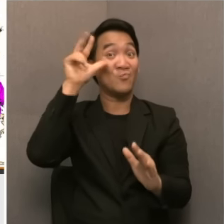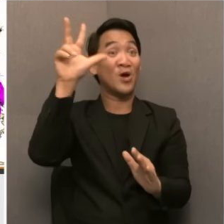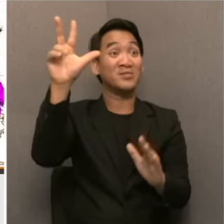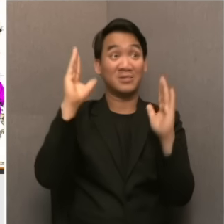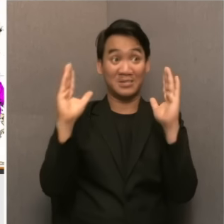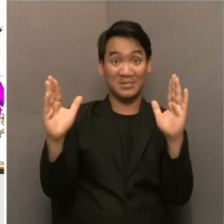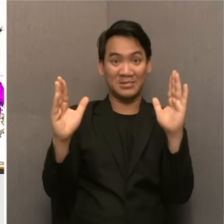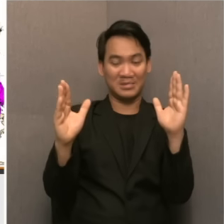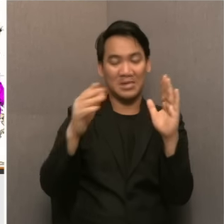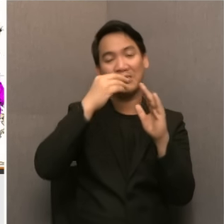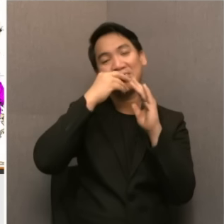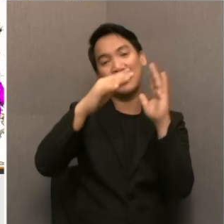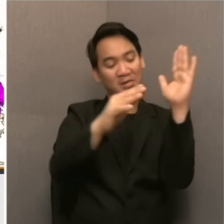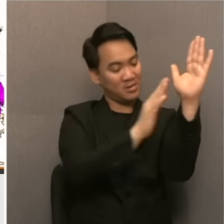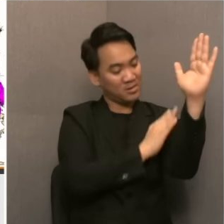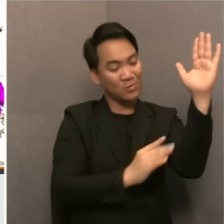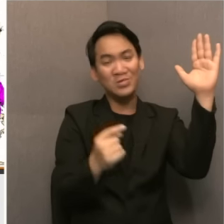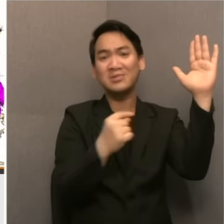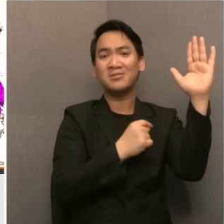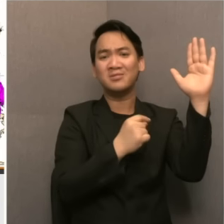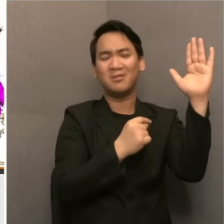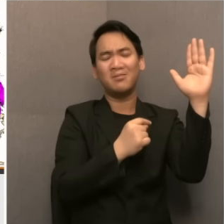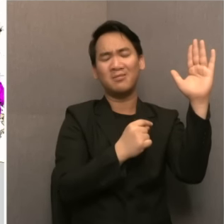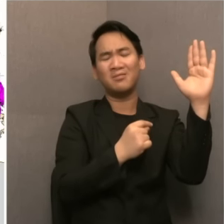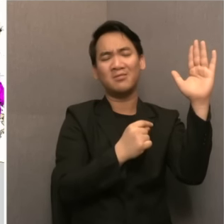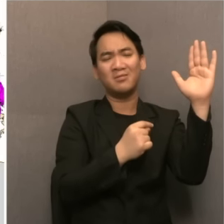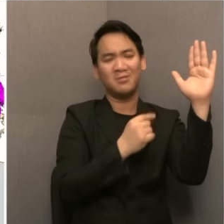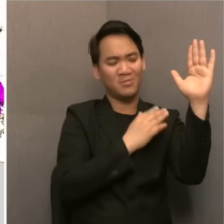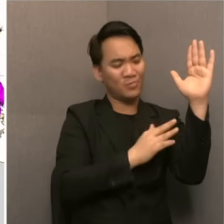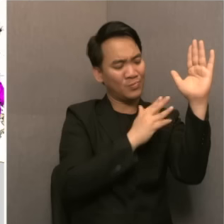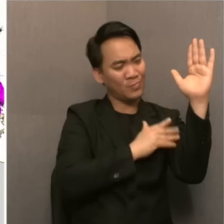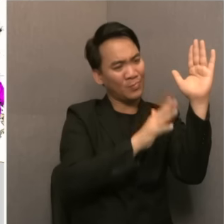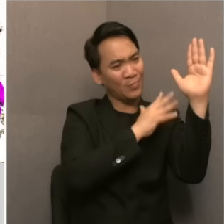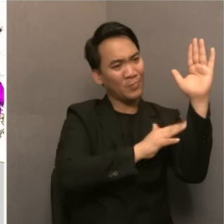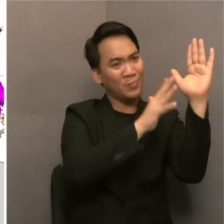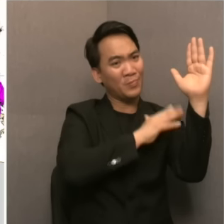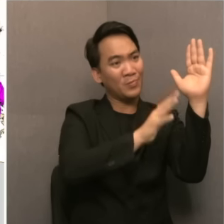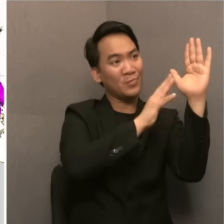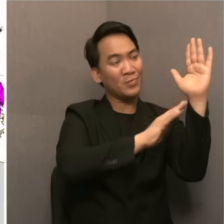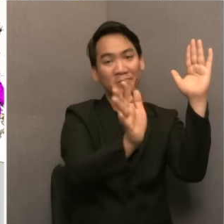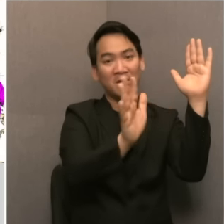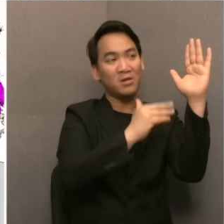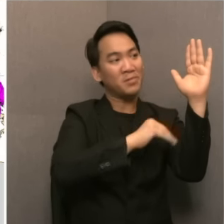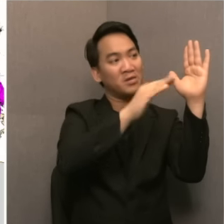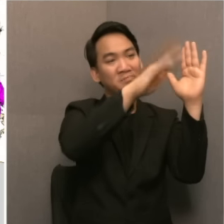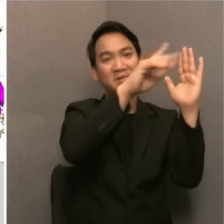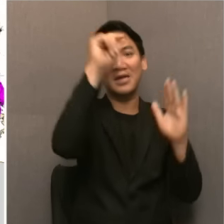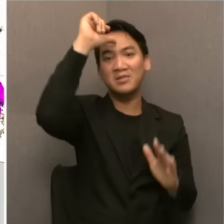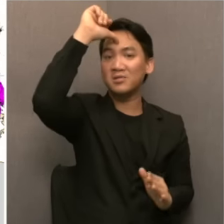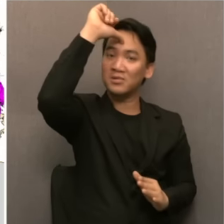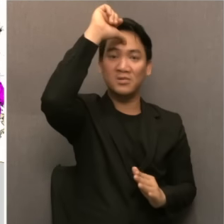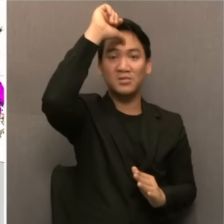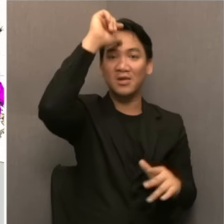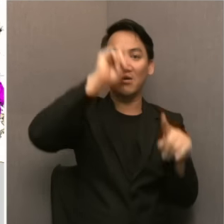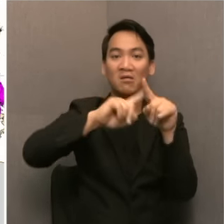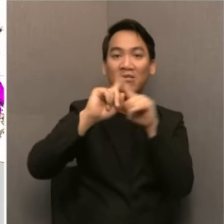เลอันดามันนะครับซึ่งแต่ว่าก็เคลื่อนไม่ได้เคลื่อนตัวเข้ามาหาบ้านเราละ มันจะออกไปฝั่งนู้นใช่ไหม ไปทางอินเดียแทนแต่ที่เราติดตามก็คือตัวหย่อมความก